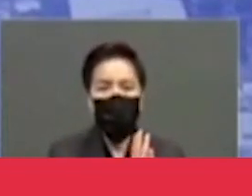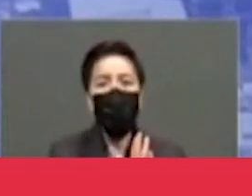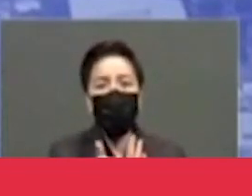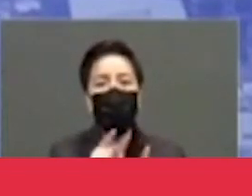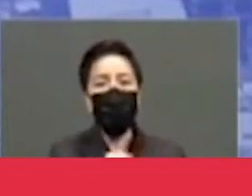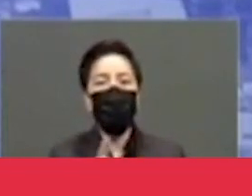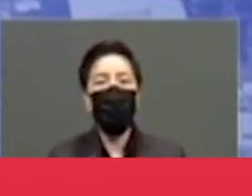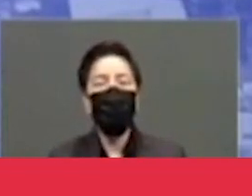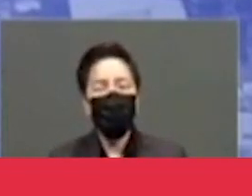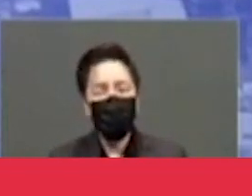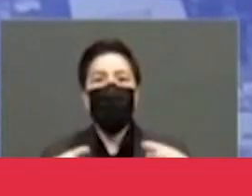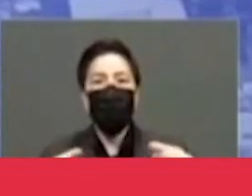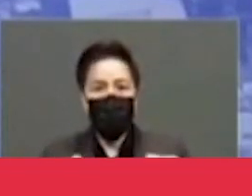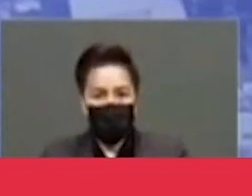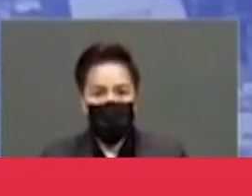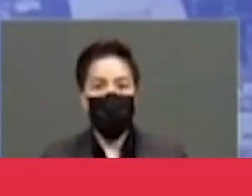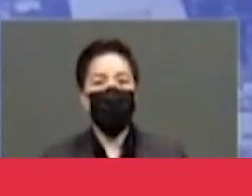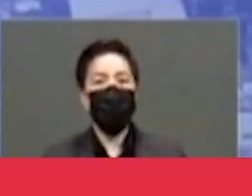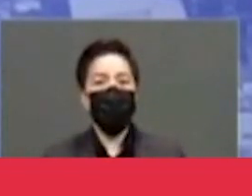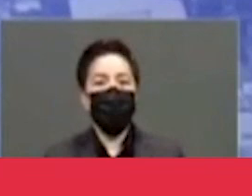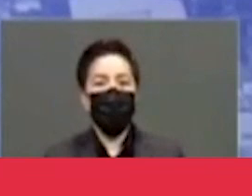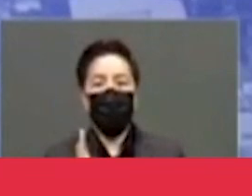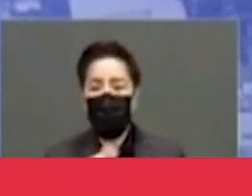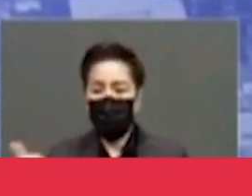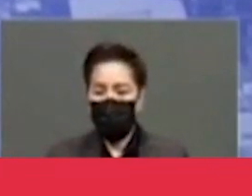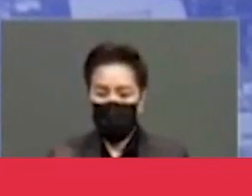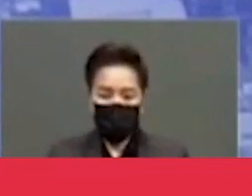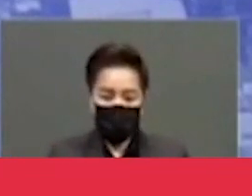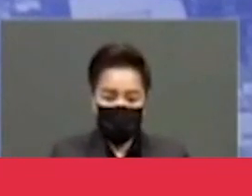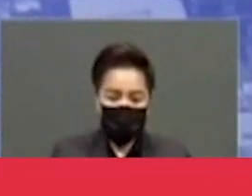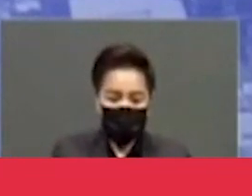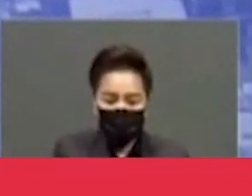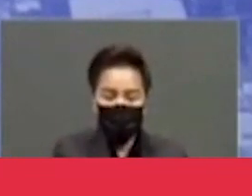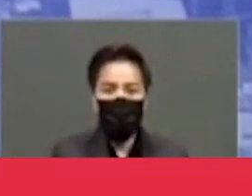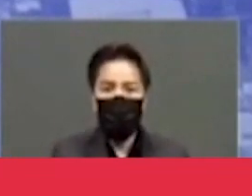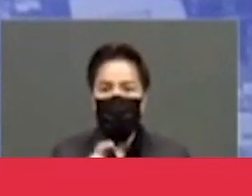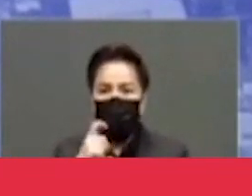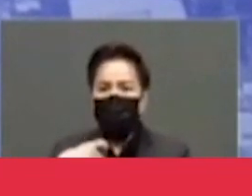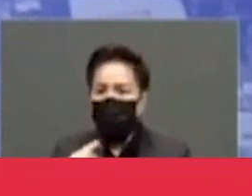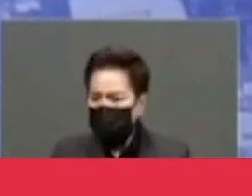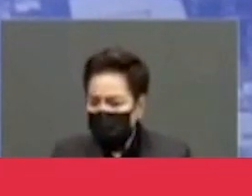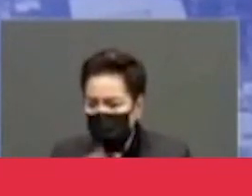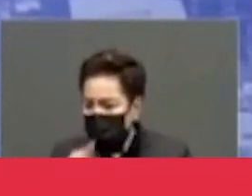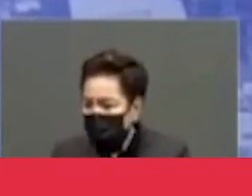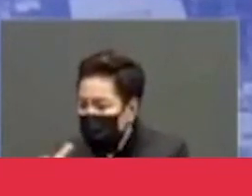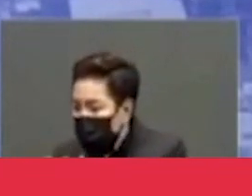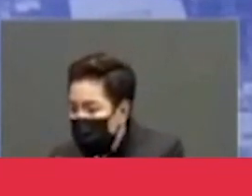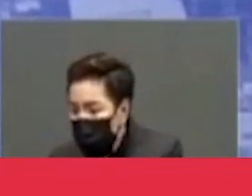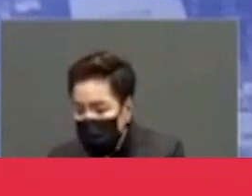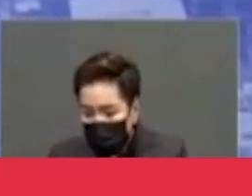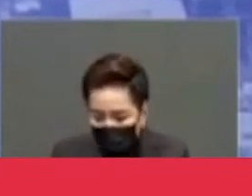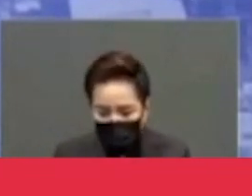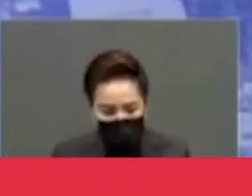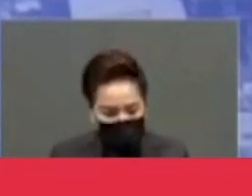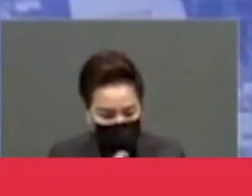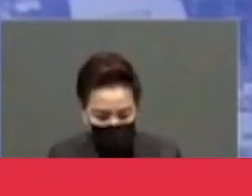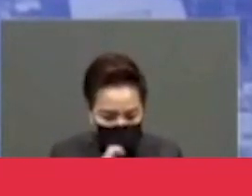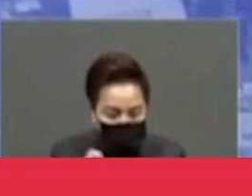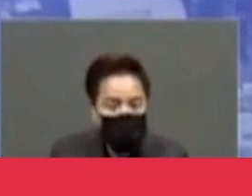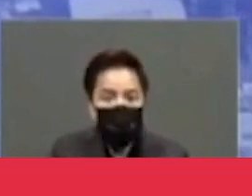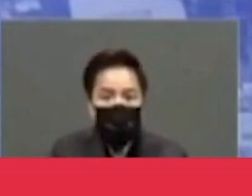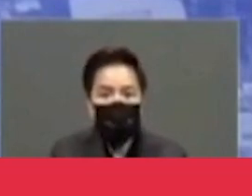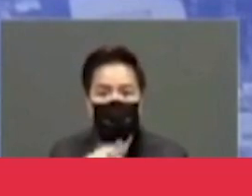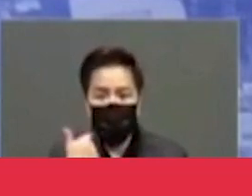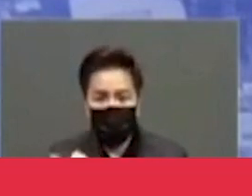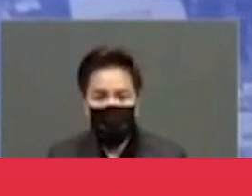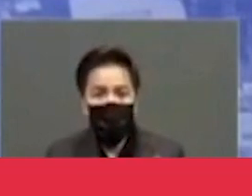ขภาพอยู่แล้วด้านจังหวัดท่องเที่ยวสีฟ้า15+2รวม17จังหวัดหากติดเชื้อจะเปิดหรือชะลอการเปิดนั้น